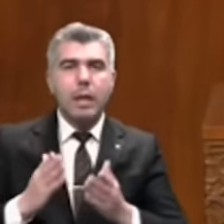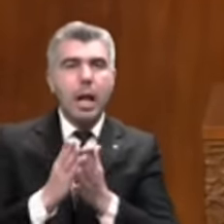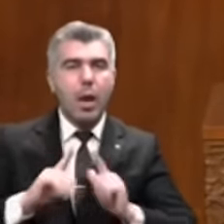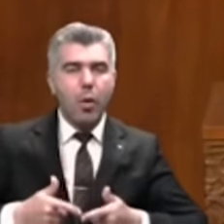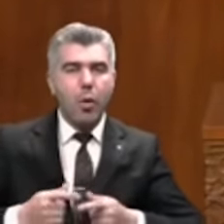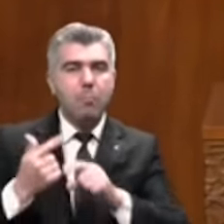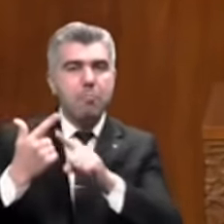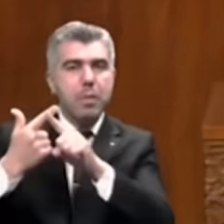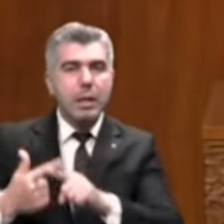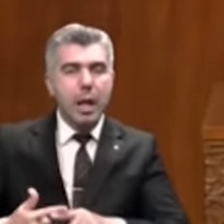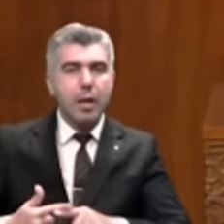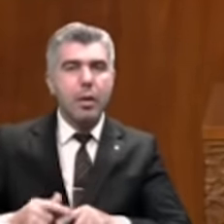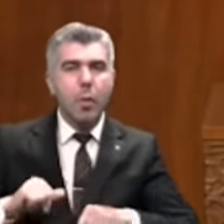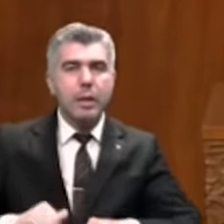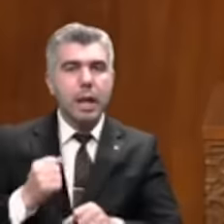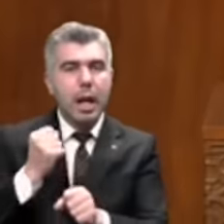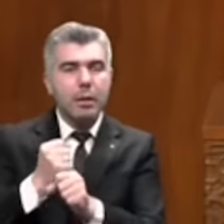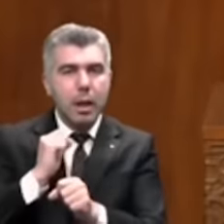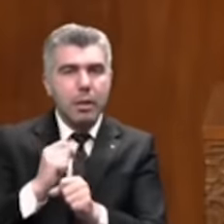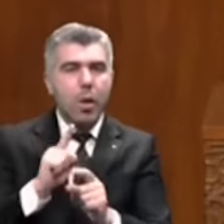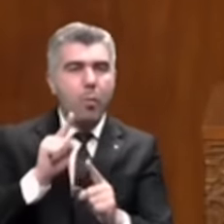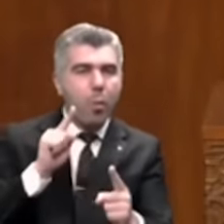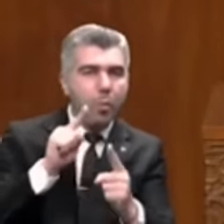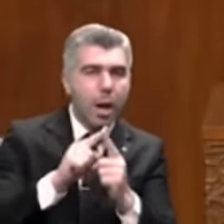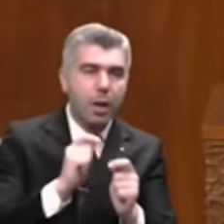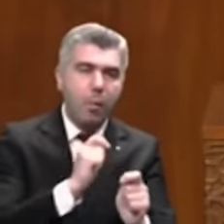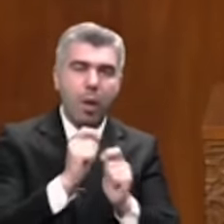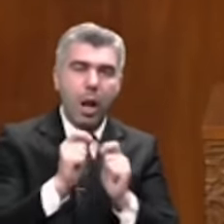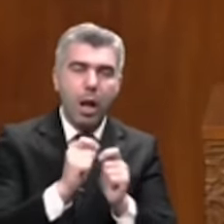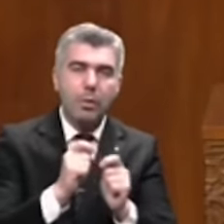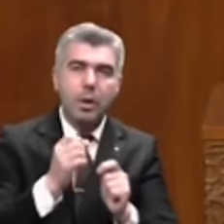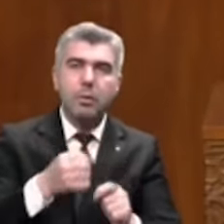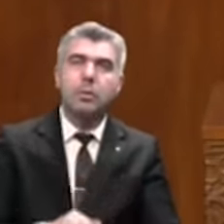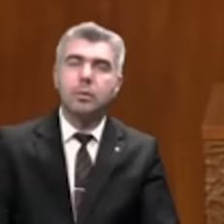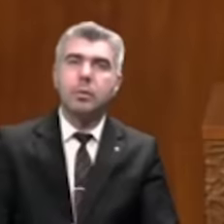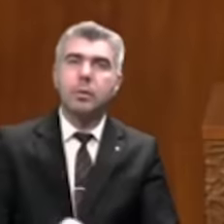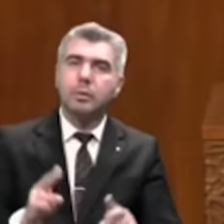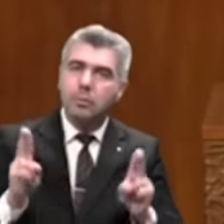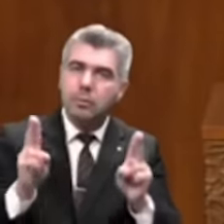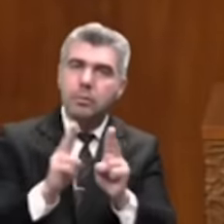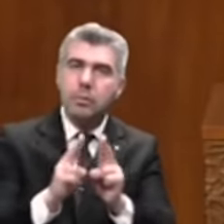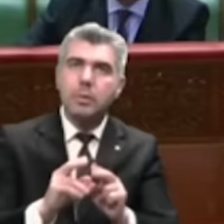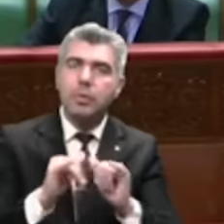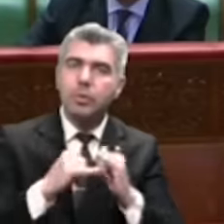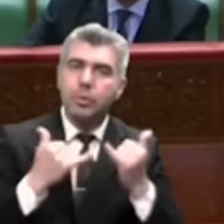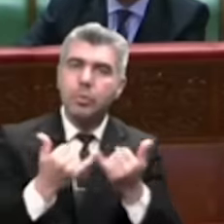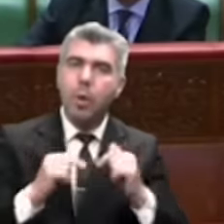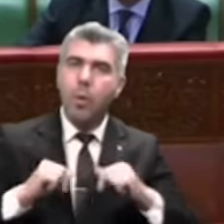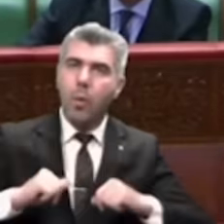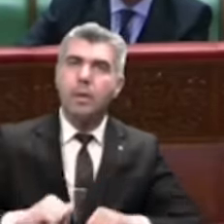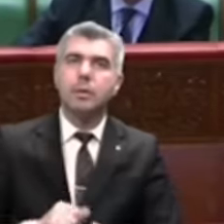السي سكوري كتباشرهم كتكلم معاهم كتناقش معاهم. استقبلاتكم انتم، استقبلكم السي